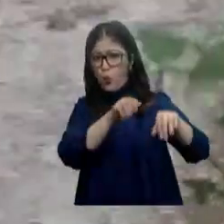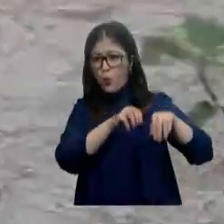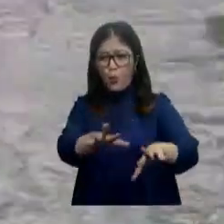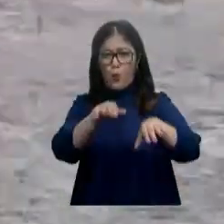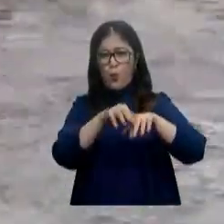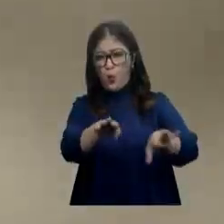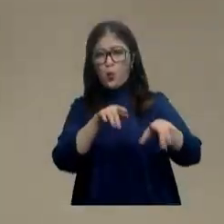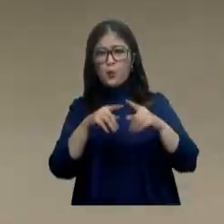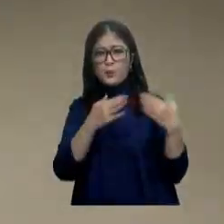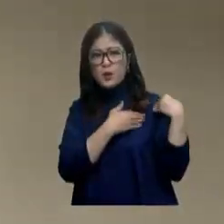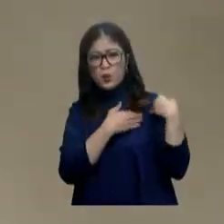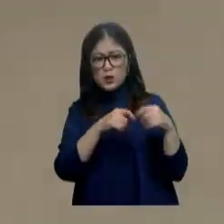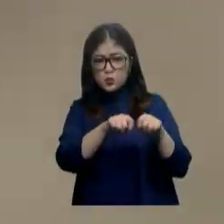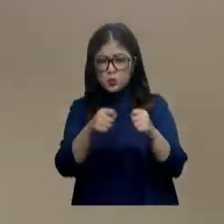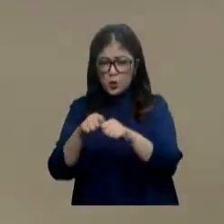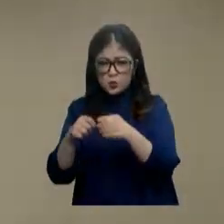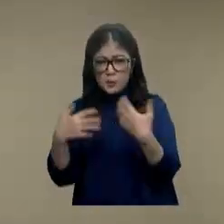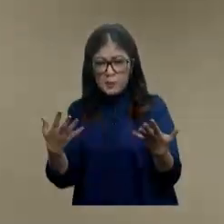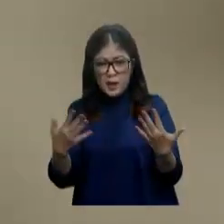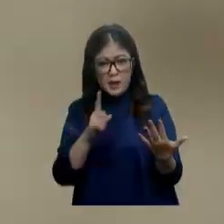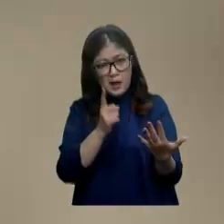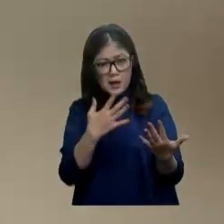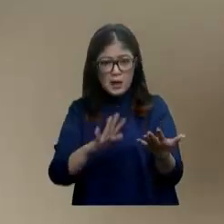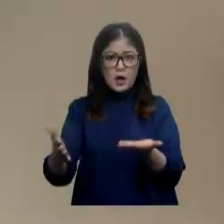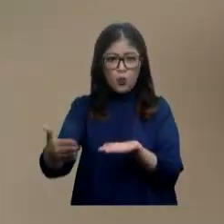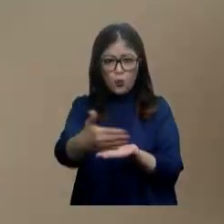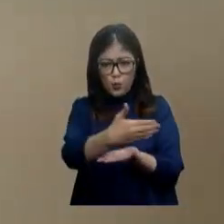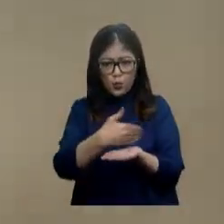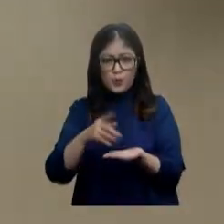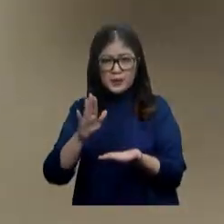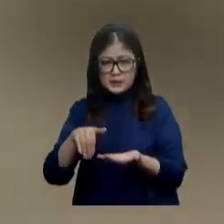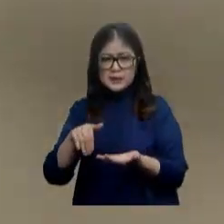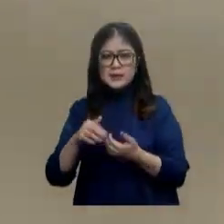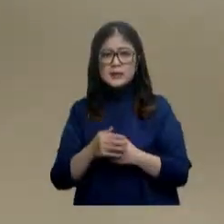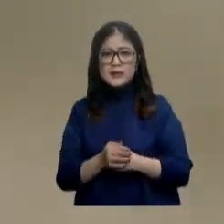banjir bandang ini. Dari Kabupaten Kolaka, Sulawesi Tenggara, Febriano Tameng melaporkan.